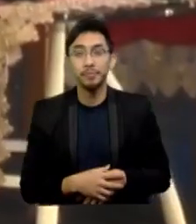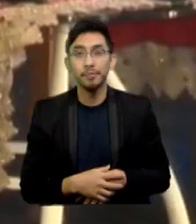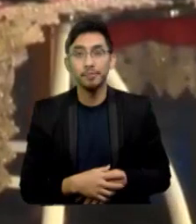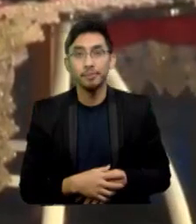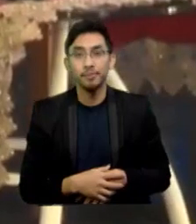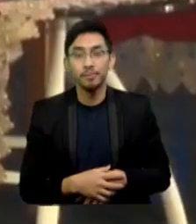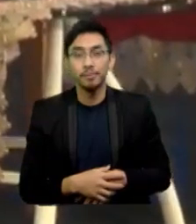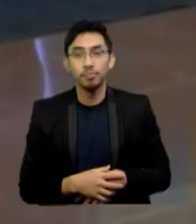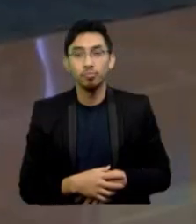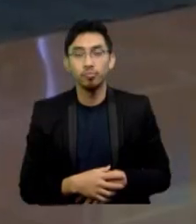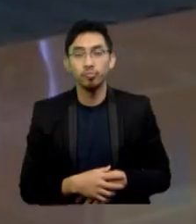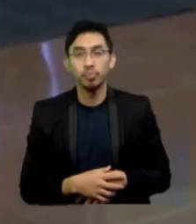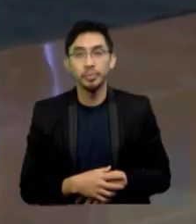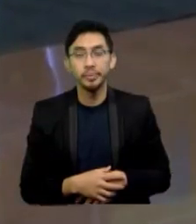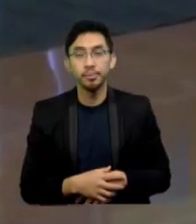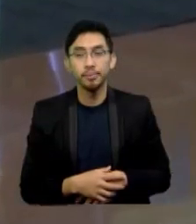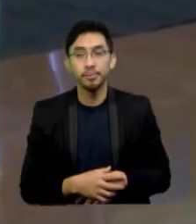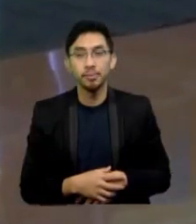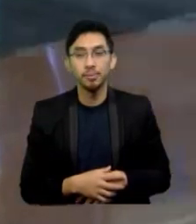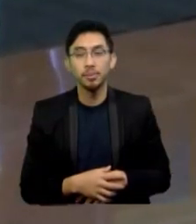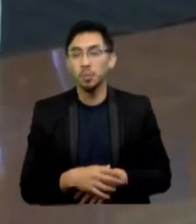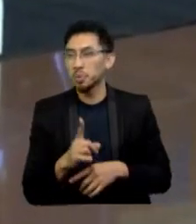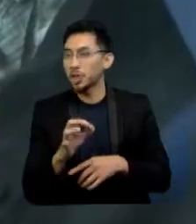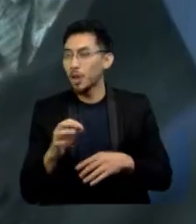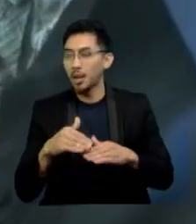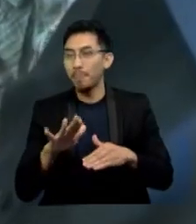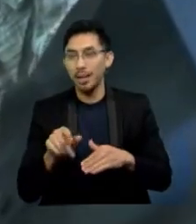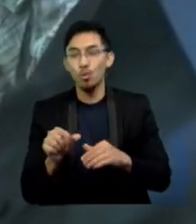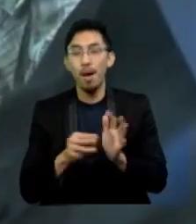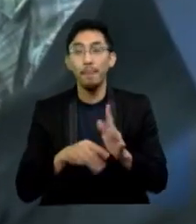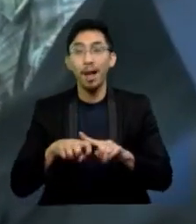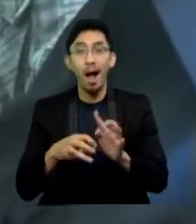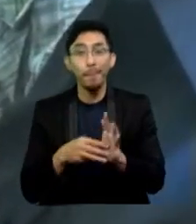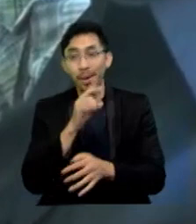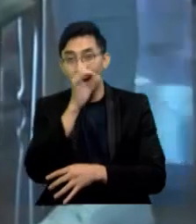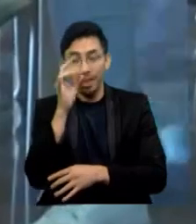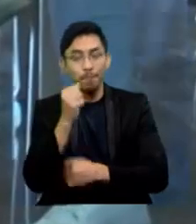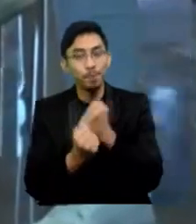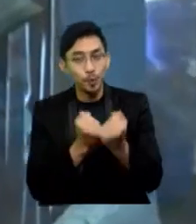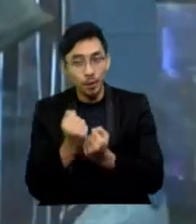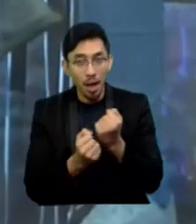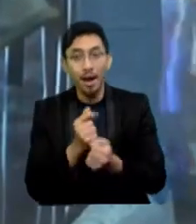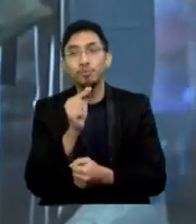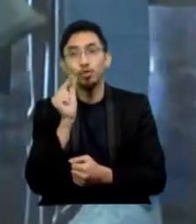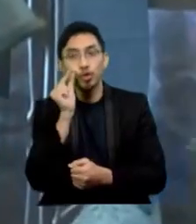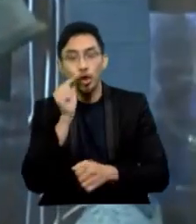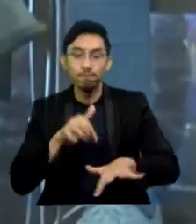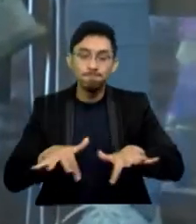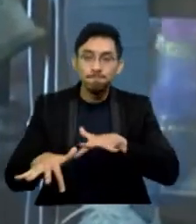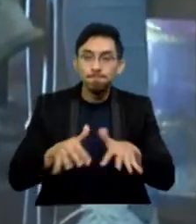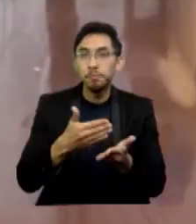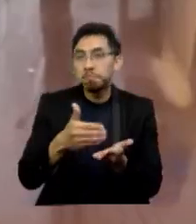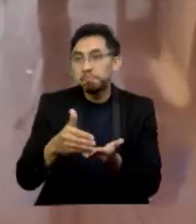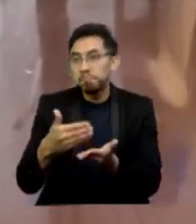Dalam acara yang diikuti puluhan pelaku usaha dan ekonomi kreatif Semarang ini, Sandi menyampaikan strategi dan kiat sukses mengembangkan